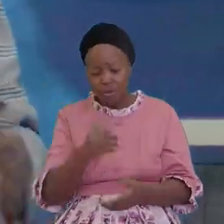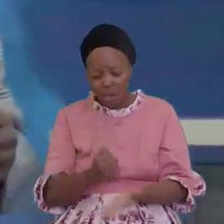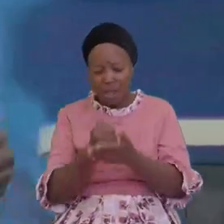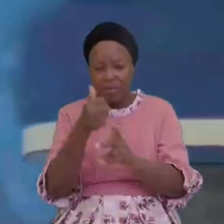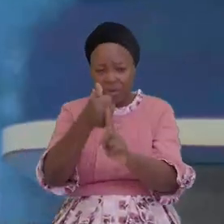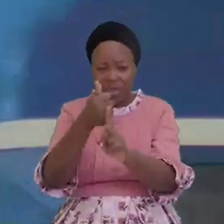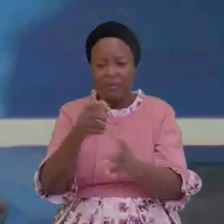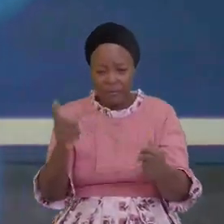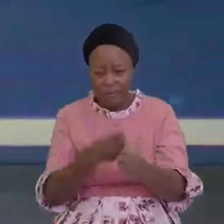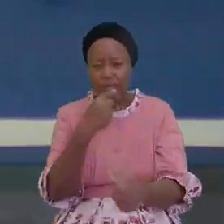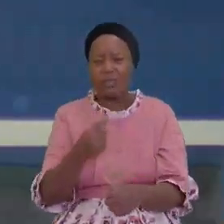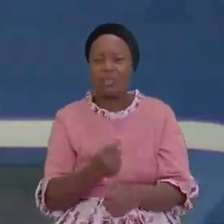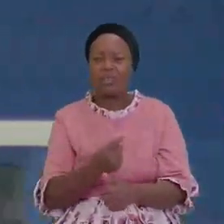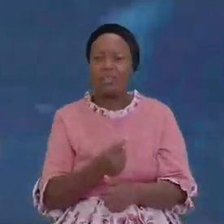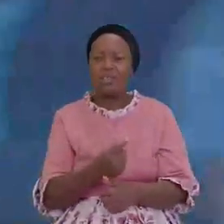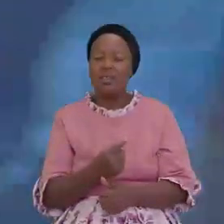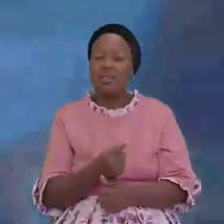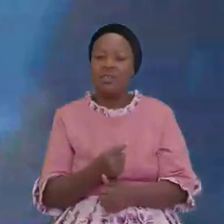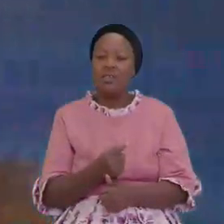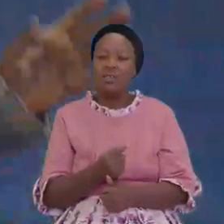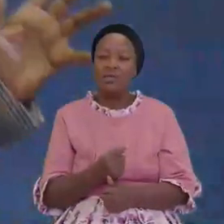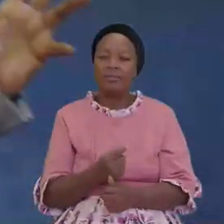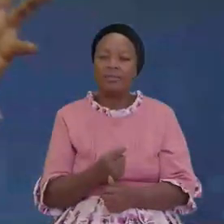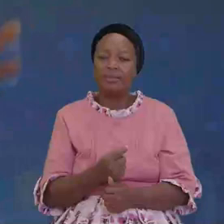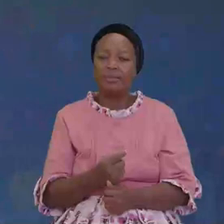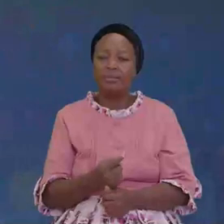S'il doit pouvoir t'aider, il doit d'abord s'aider lui-même.